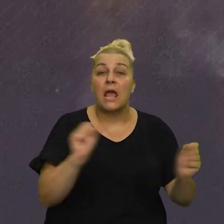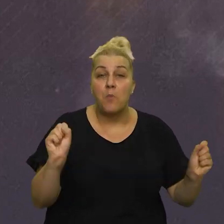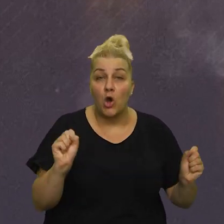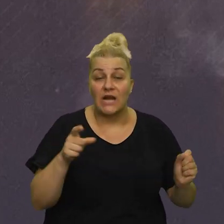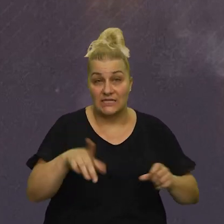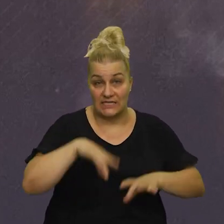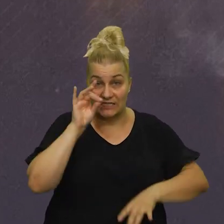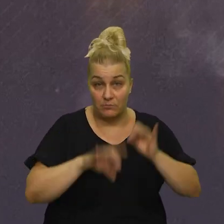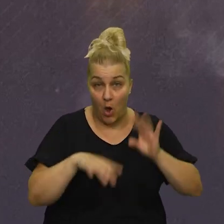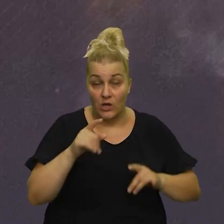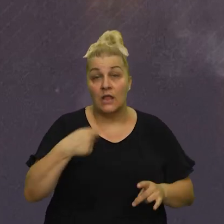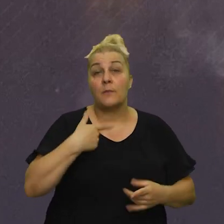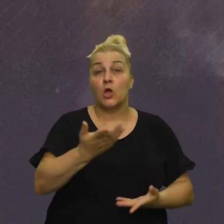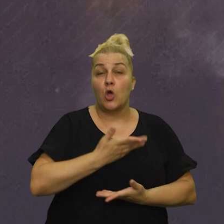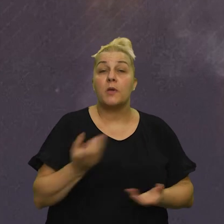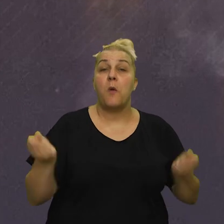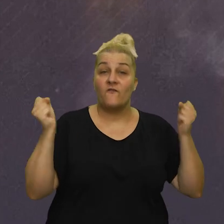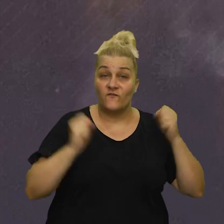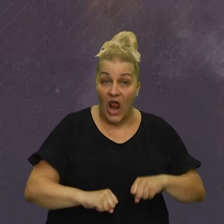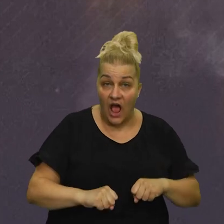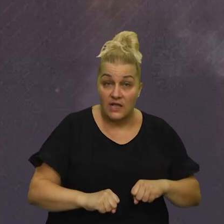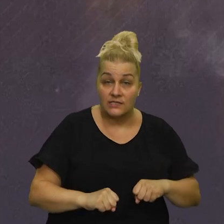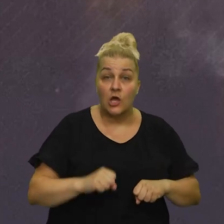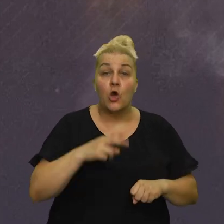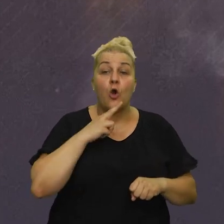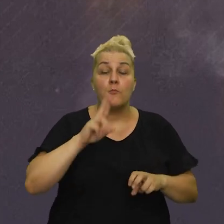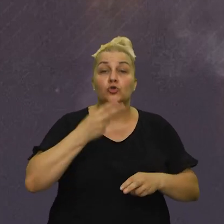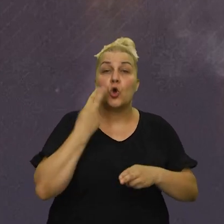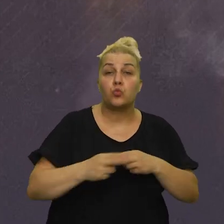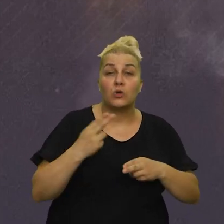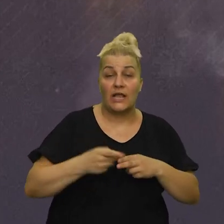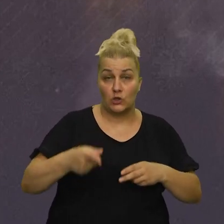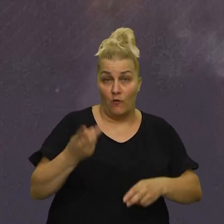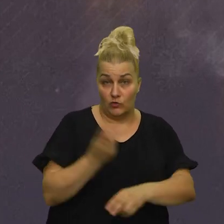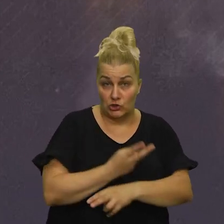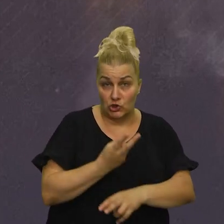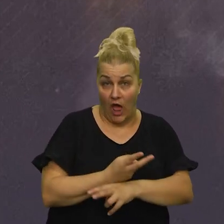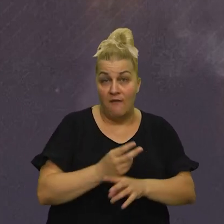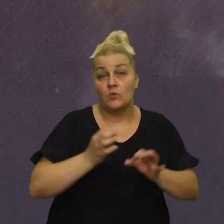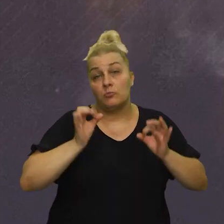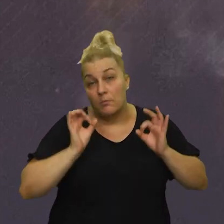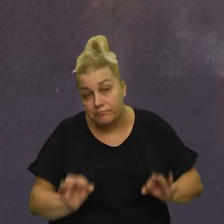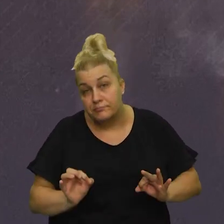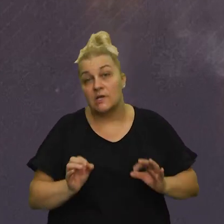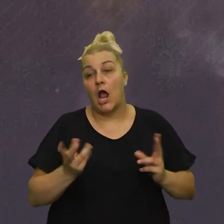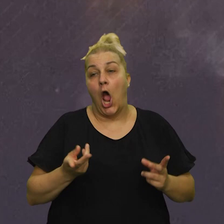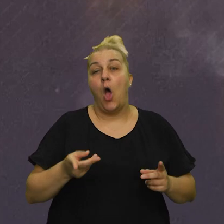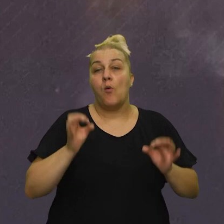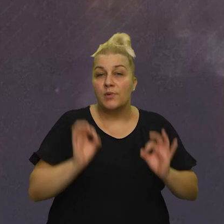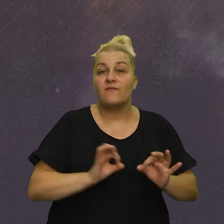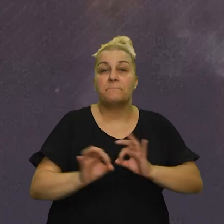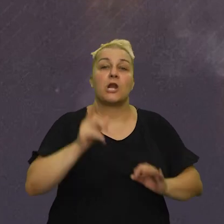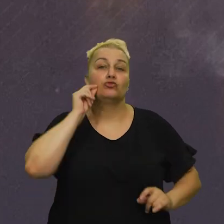demokratskim tim izborima da dobijemo vlast koja će urediti tu državu po mjeri čovjeka. Znači